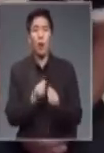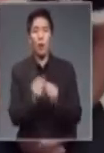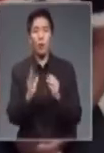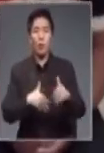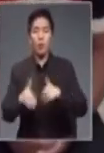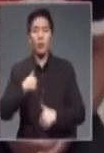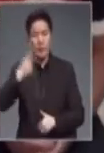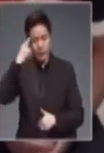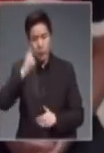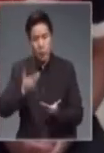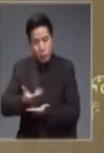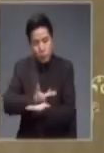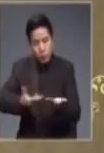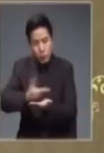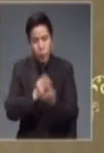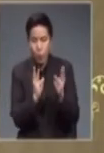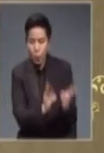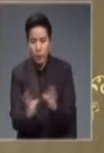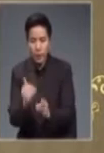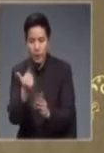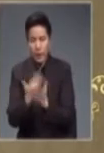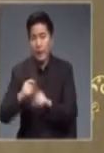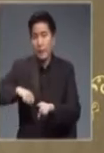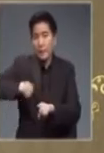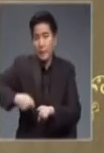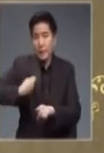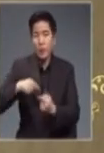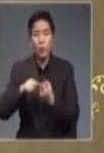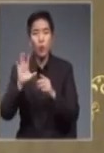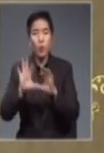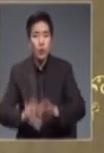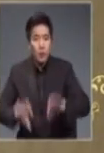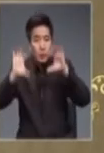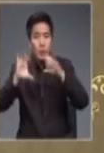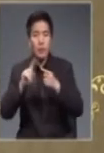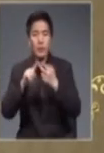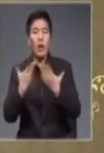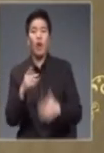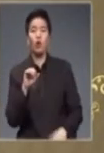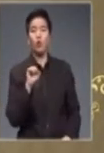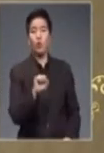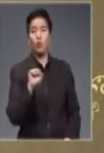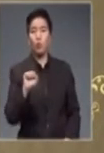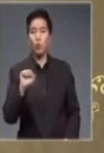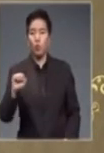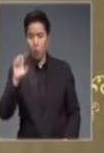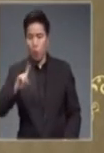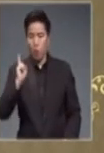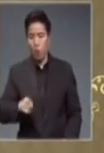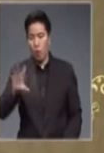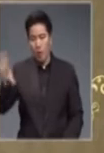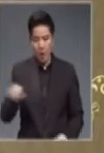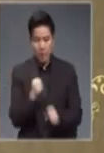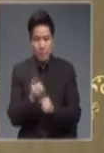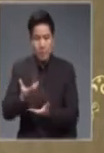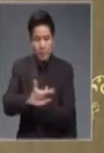รรมที่เกิดขึ้นโดยคนไทยผลิตเองคิดเองนะครับเพื่อคนไทยใช้เองก่อนแล้วก็ขยายผลไปสู่การส่ง